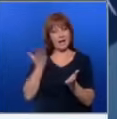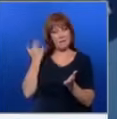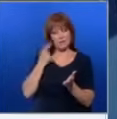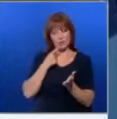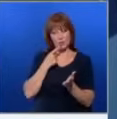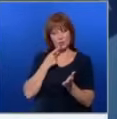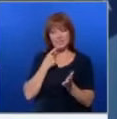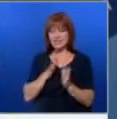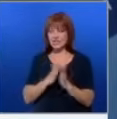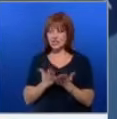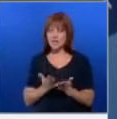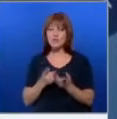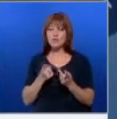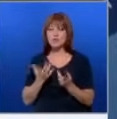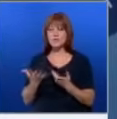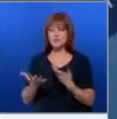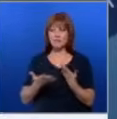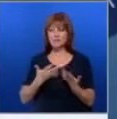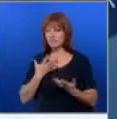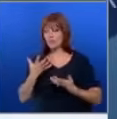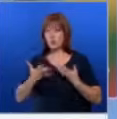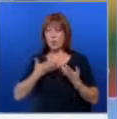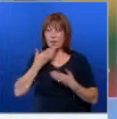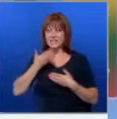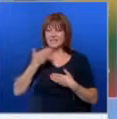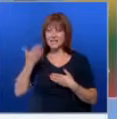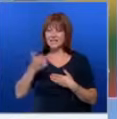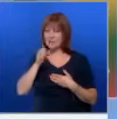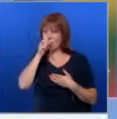Украина, което предизвика серия от бурни изказвания на Зеленски.